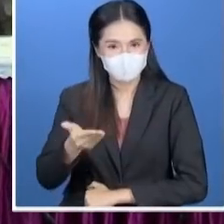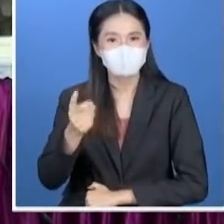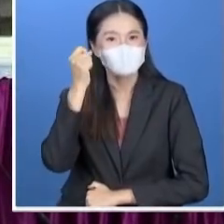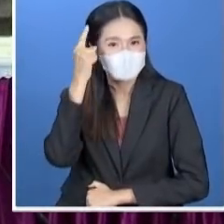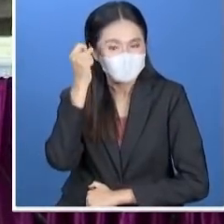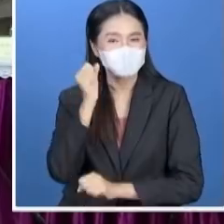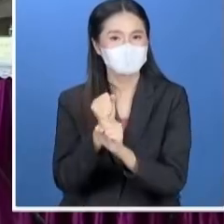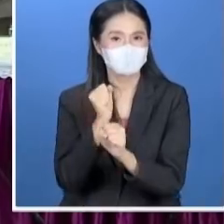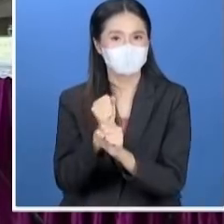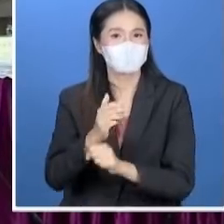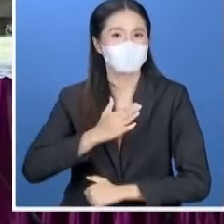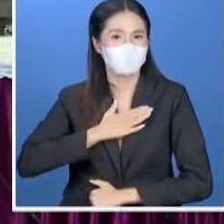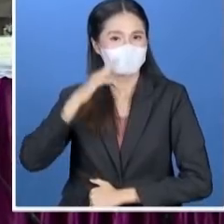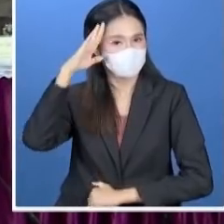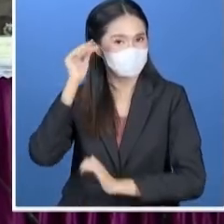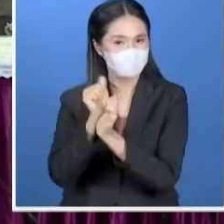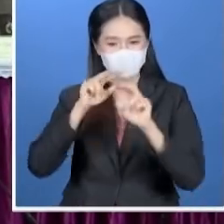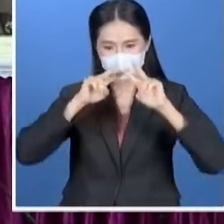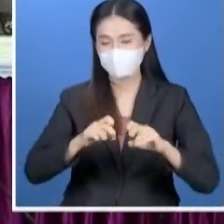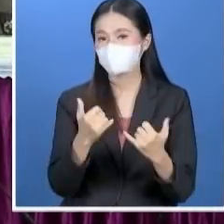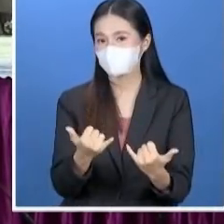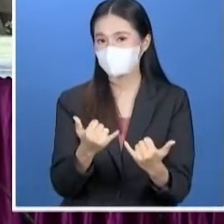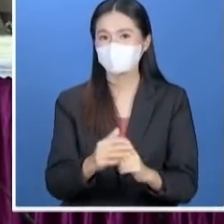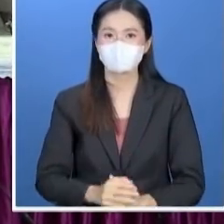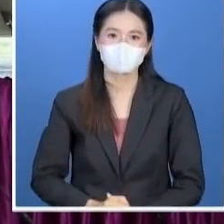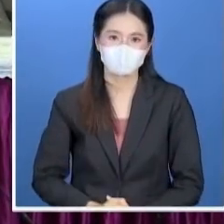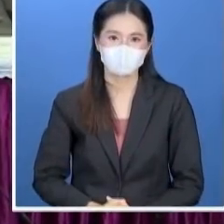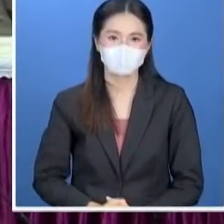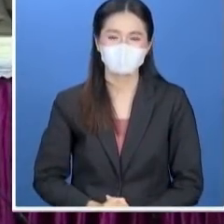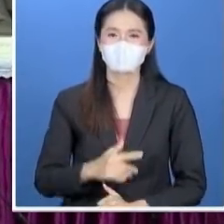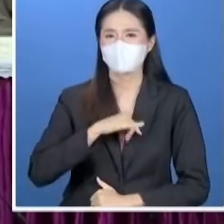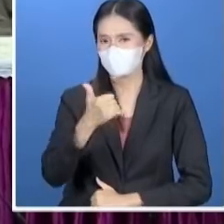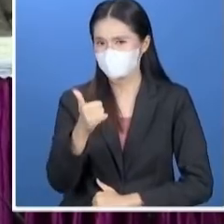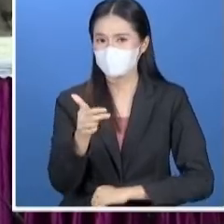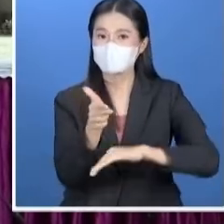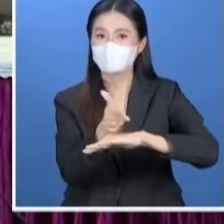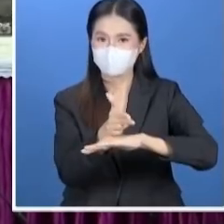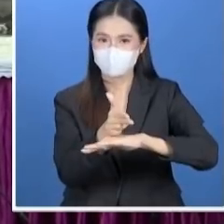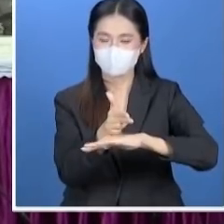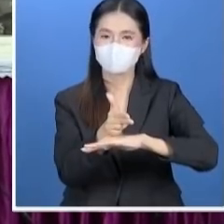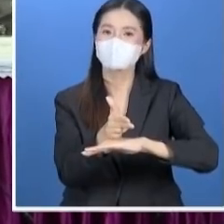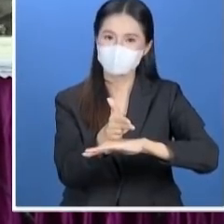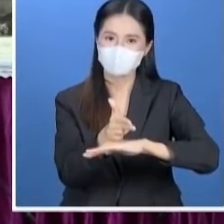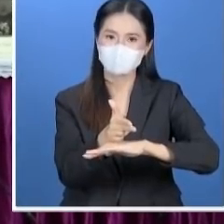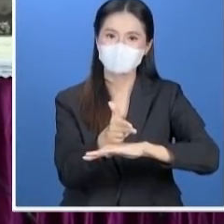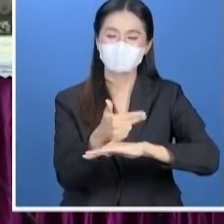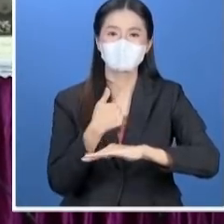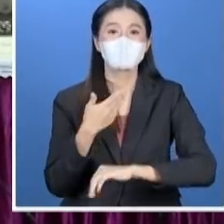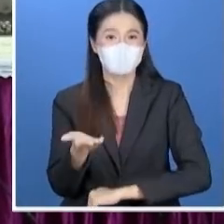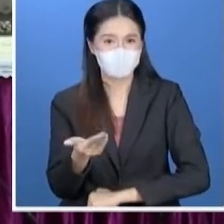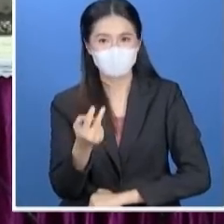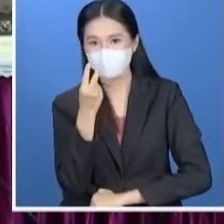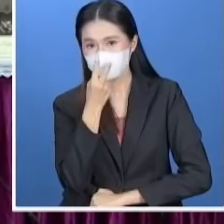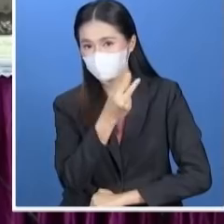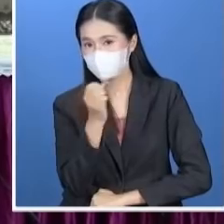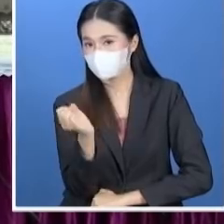จนะครับในเจตนาของพนักงานสืบสวนสอบสวนนะครับบางส่วนจะเป็นคลิปนะครับซึ่งผมติวสันขออนุญาตนำเสน